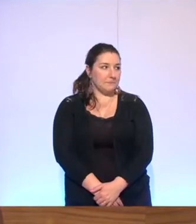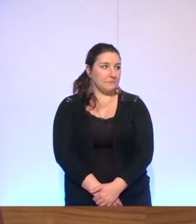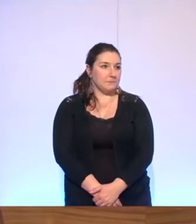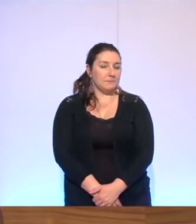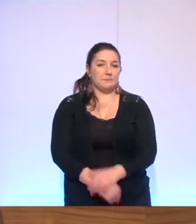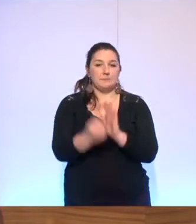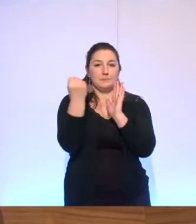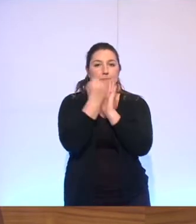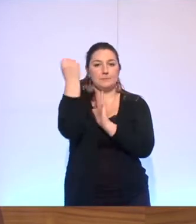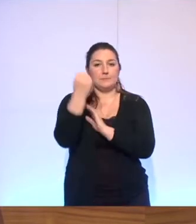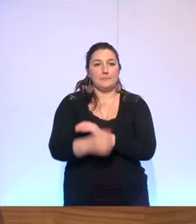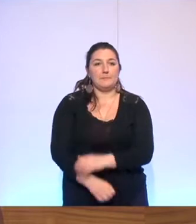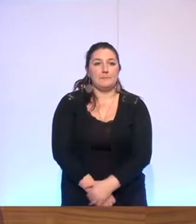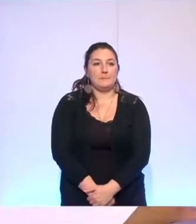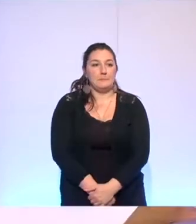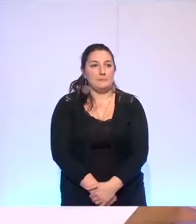Pour.